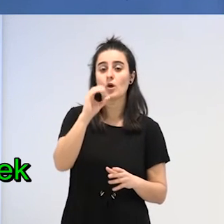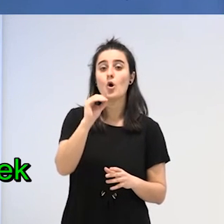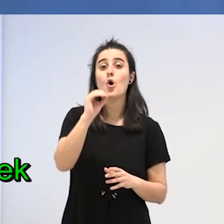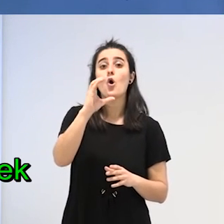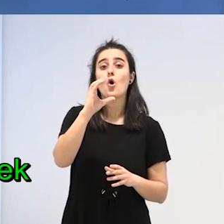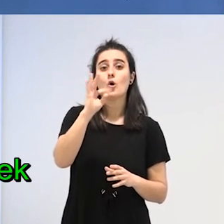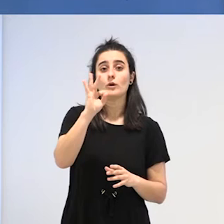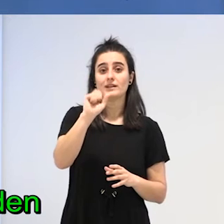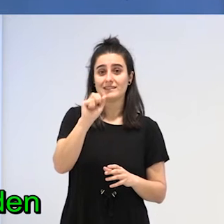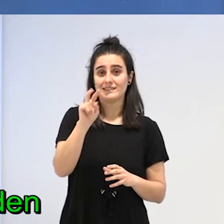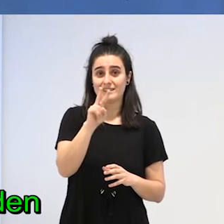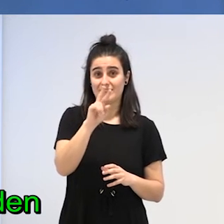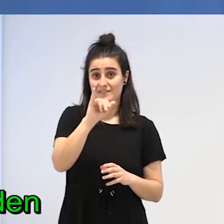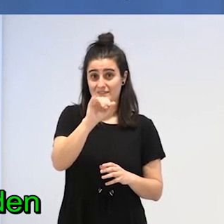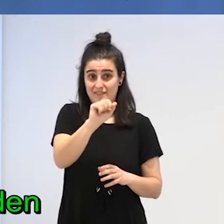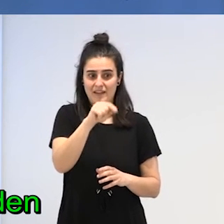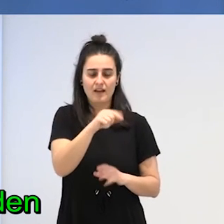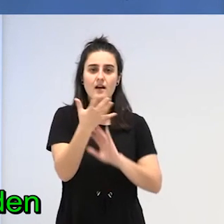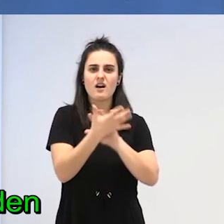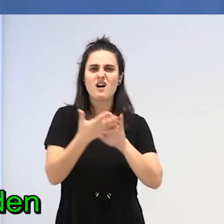kontatzen du, berak, bueno,